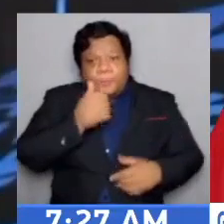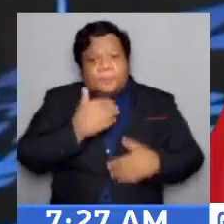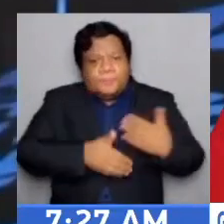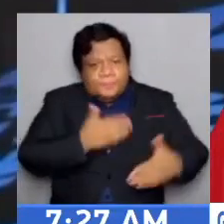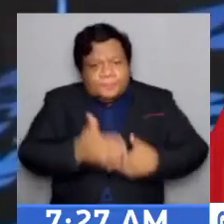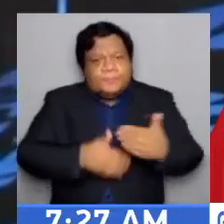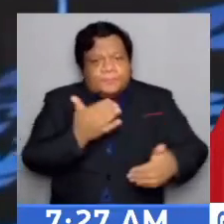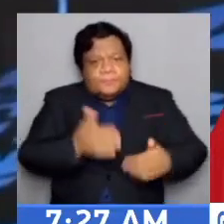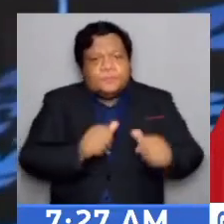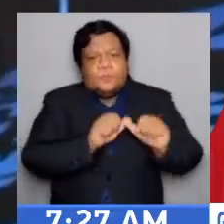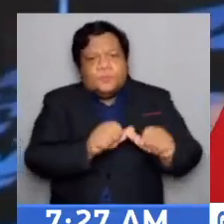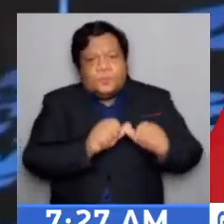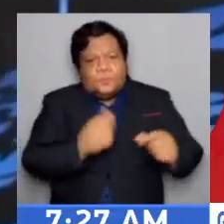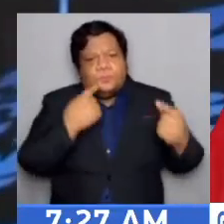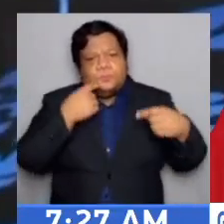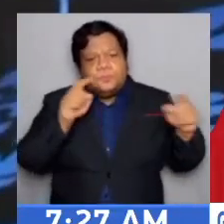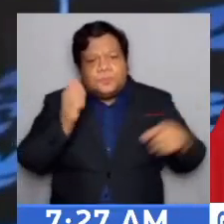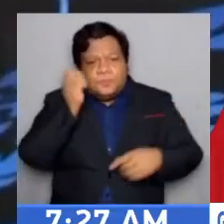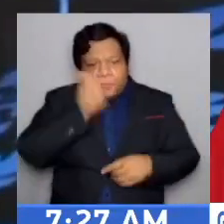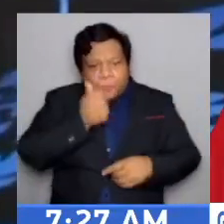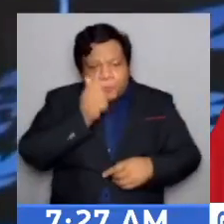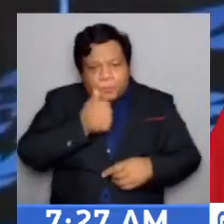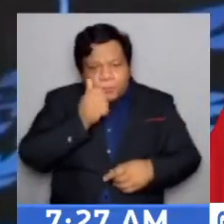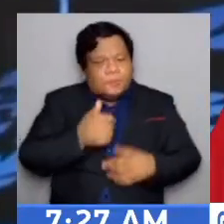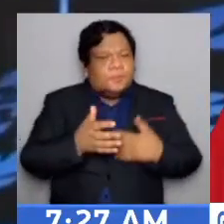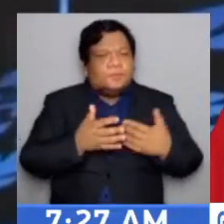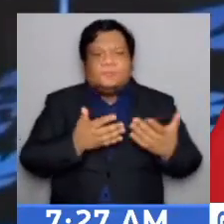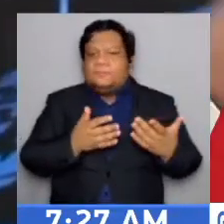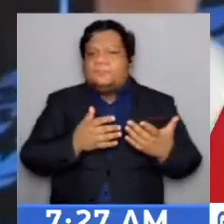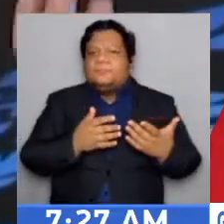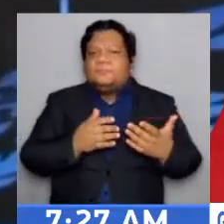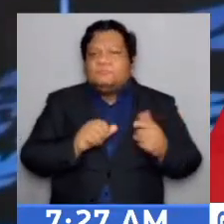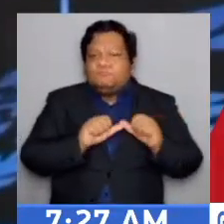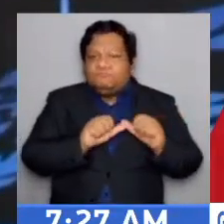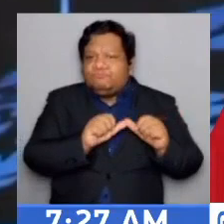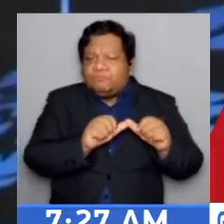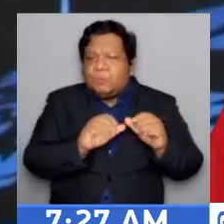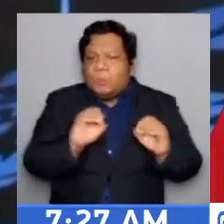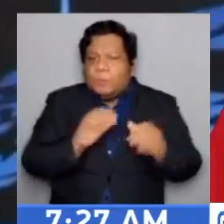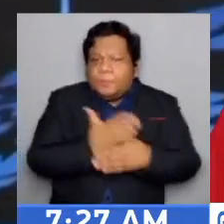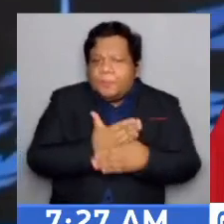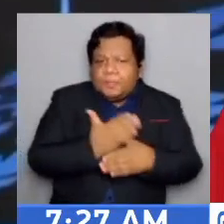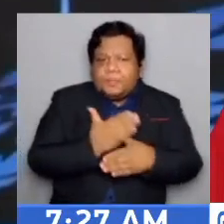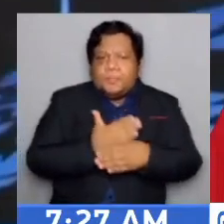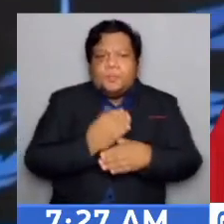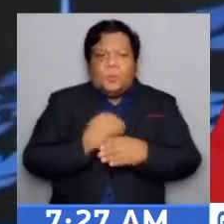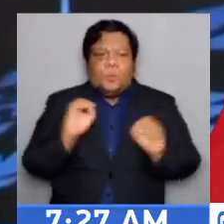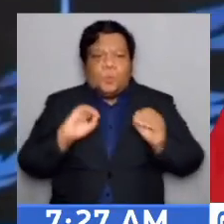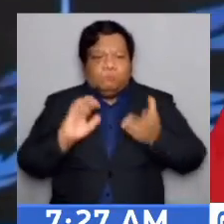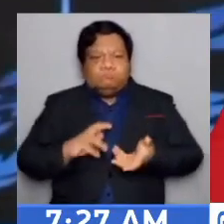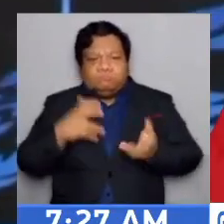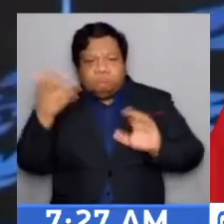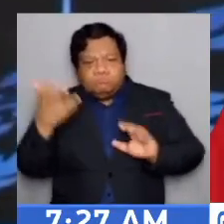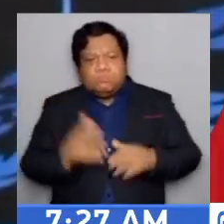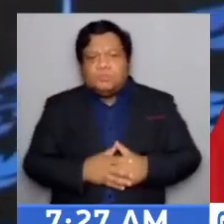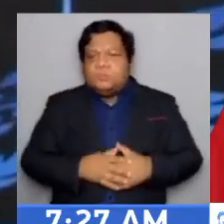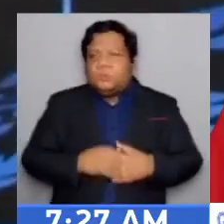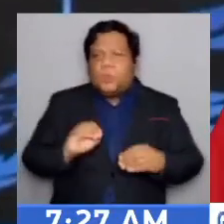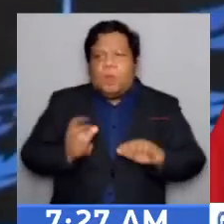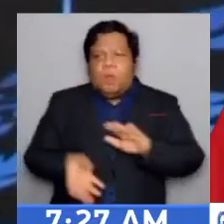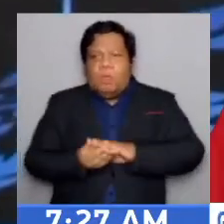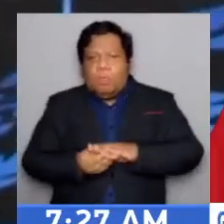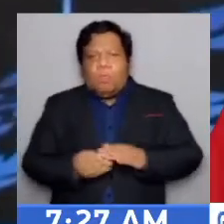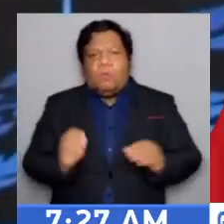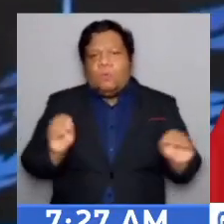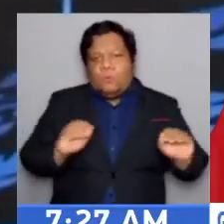are fulfilled every day. Without fuss, without bother, without gulo, without fixers, without paying.